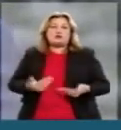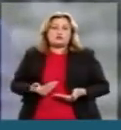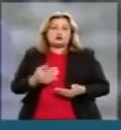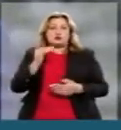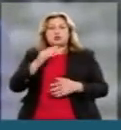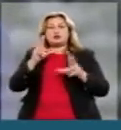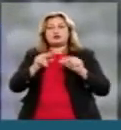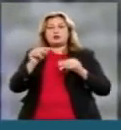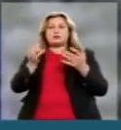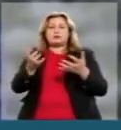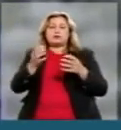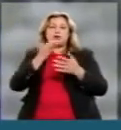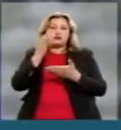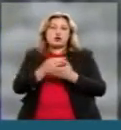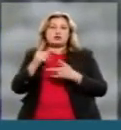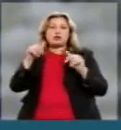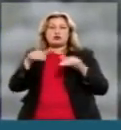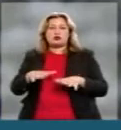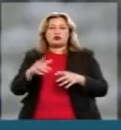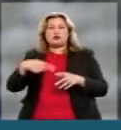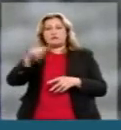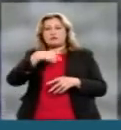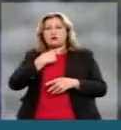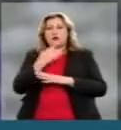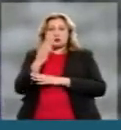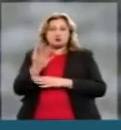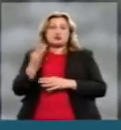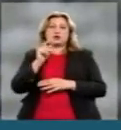бермей, міндет те жүктейтіні мәлім. Ал ауыл әкімі болып сайланатын азаматтар үшін